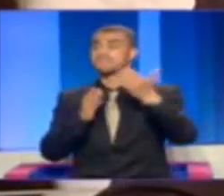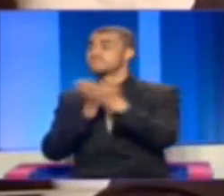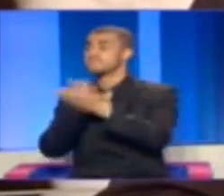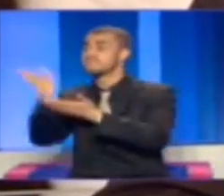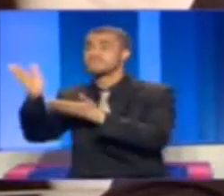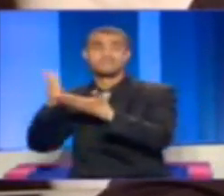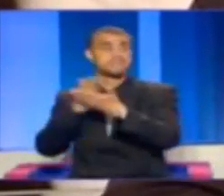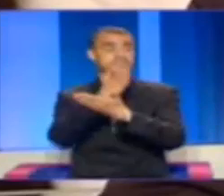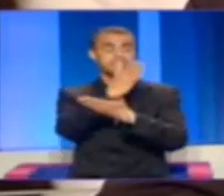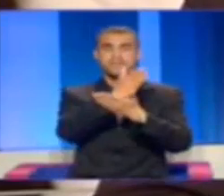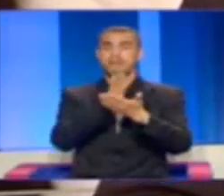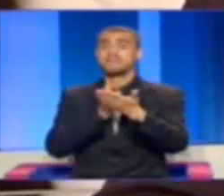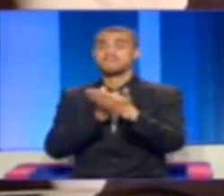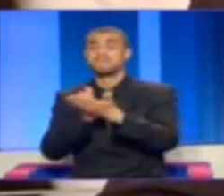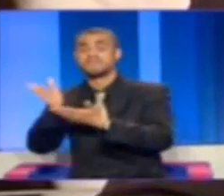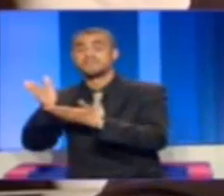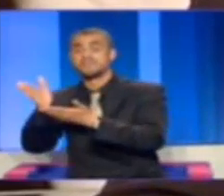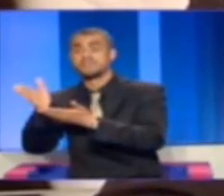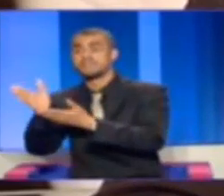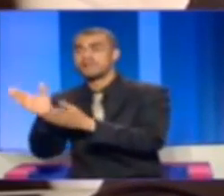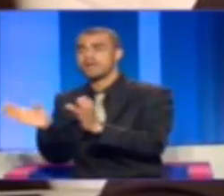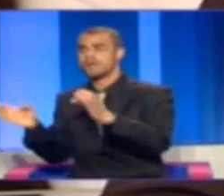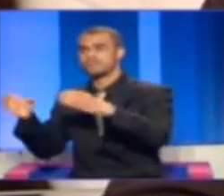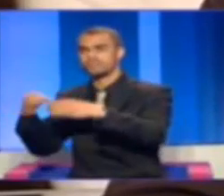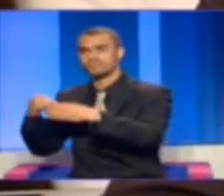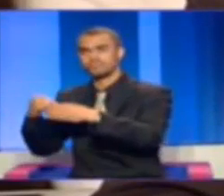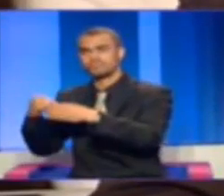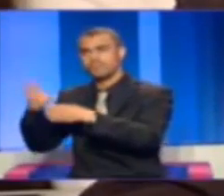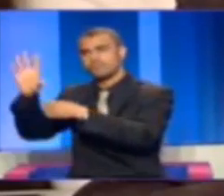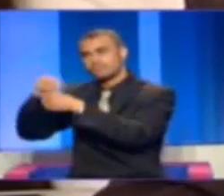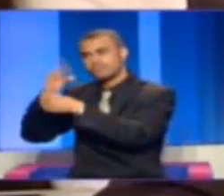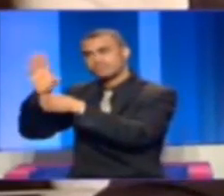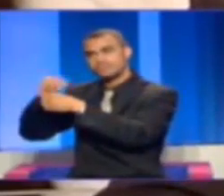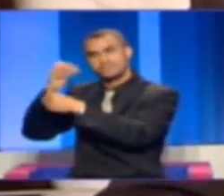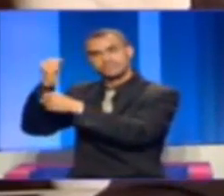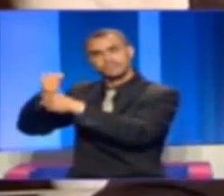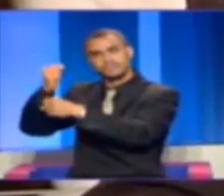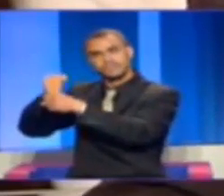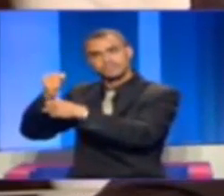غادي يمشي للشارع واما غندخلوه للتكوين المهني، والتكوين المهني